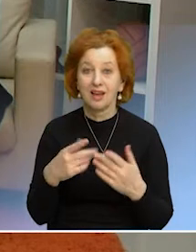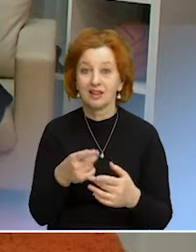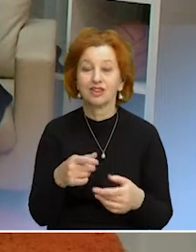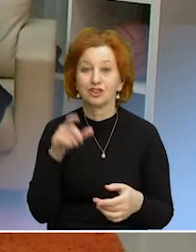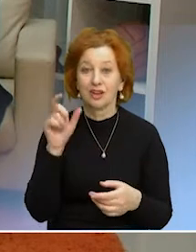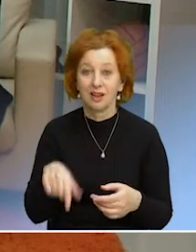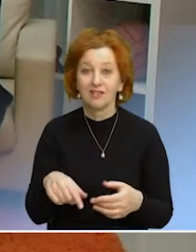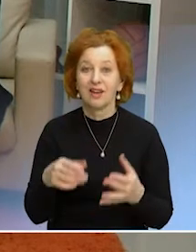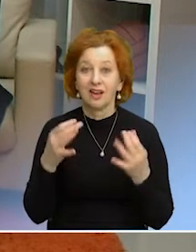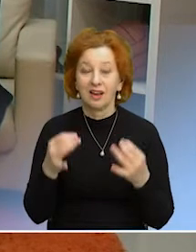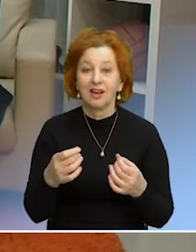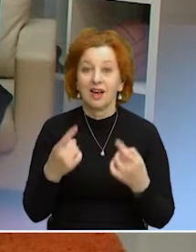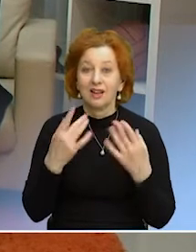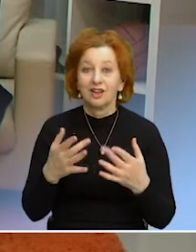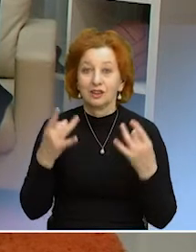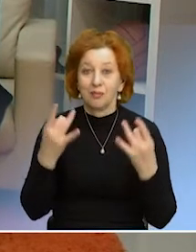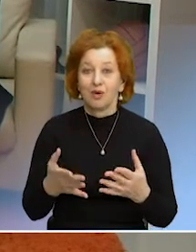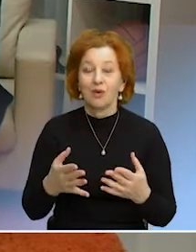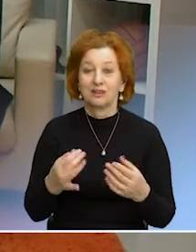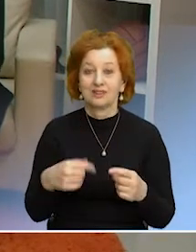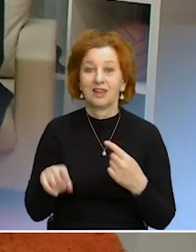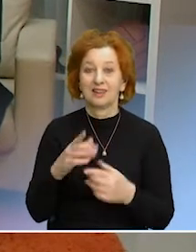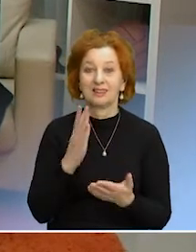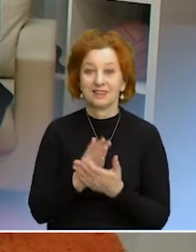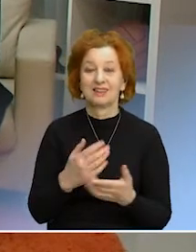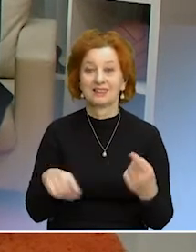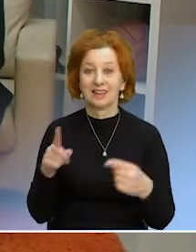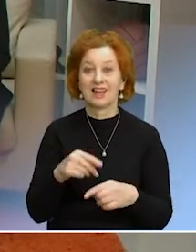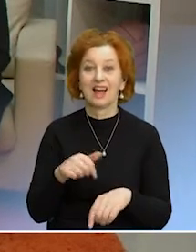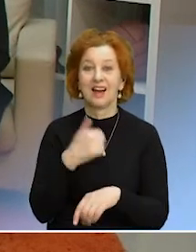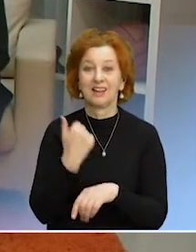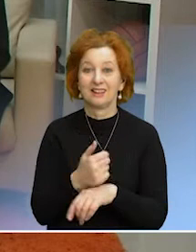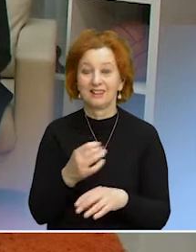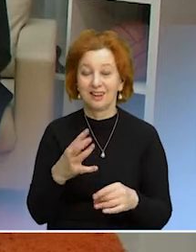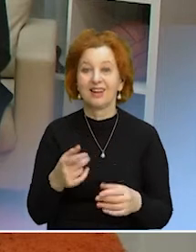это буфет. Новый человек. Ну, буфет, это самое. Я искала леди-рум.